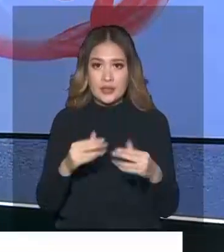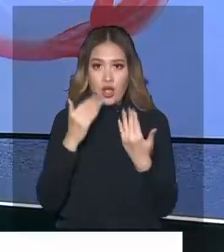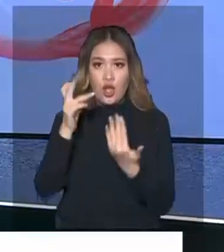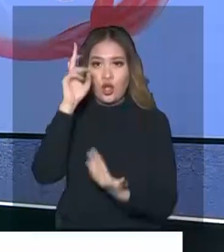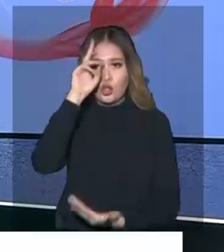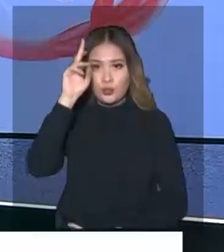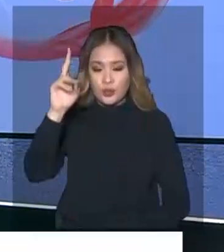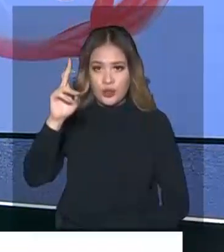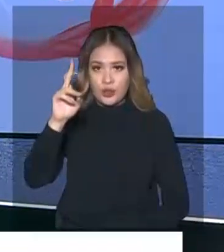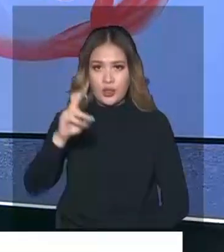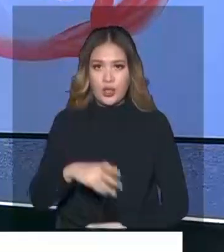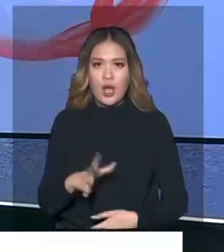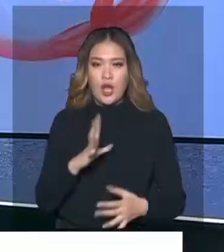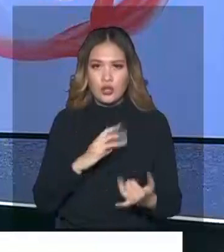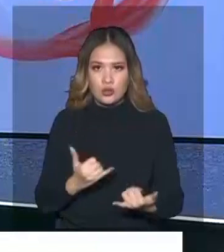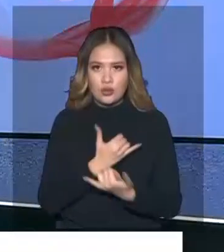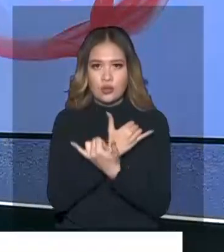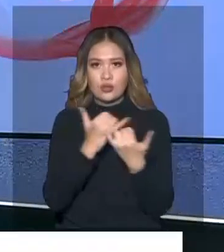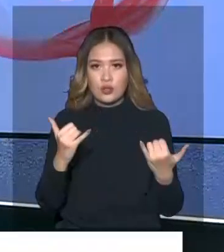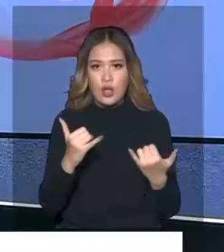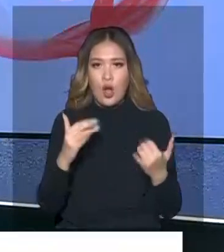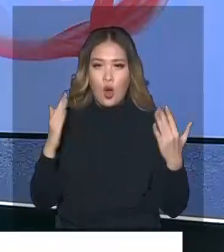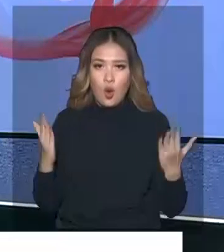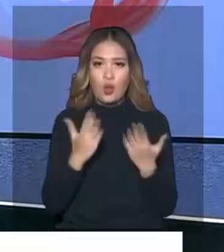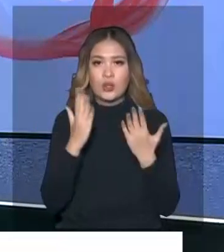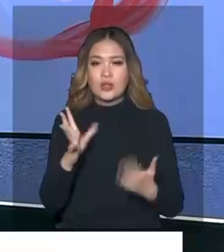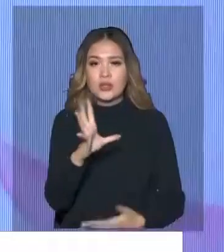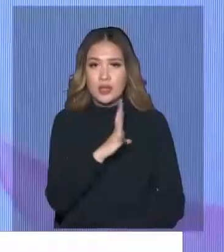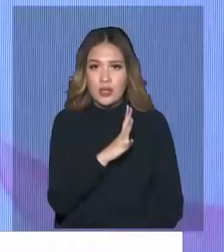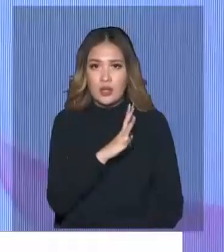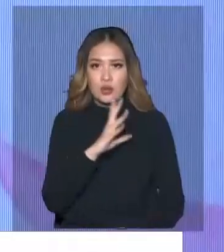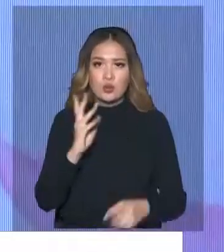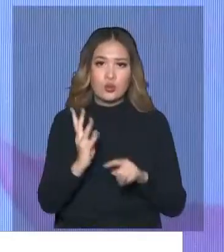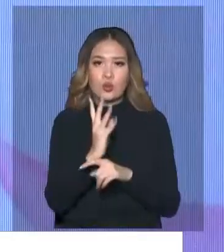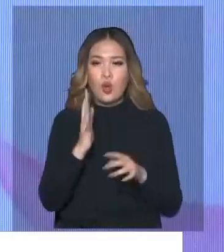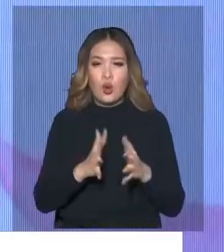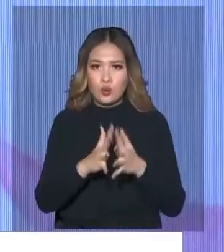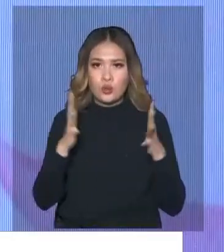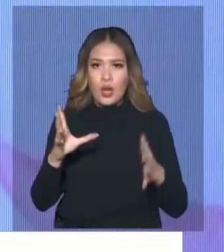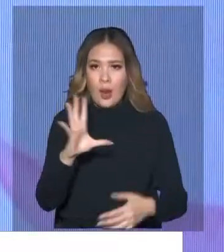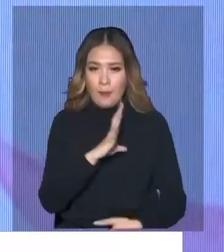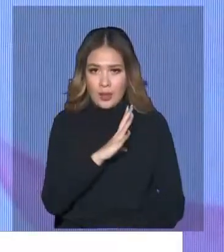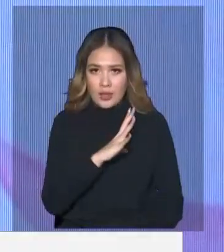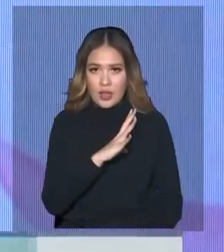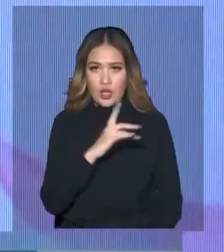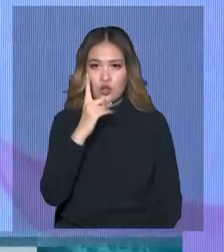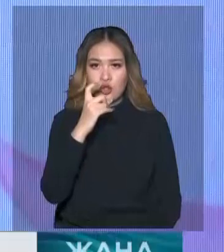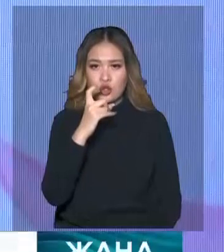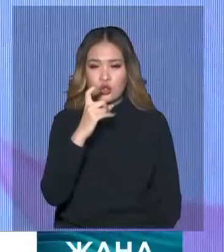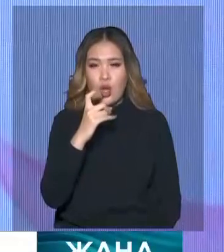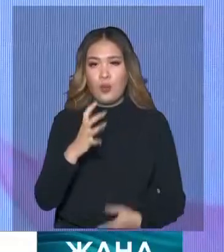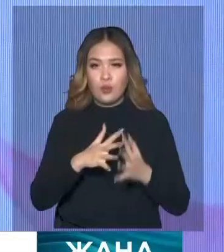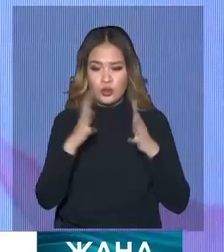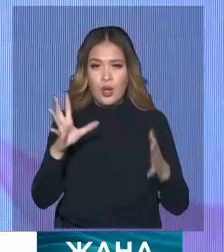үкіметке ұсыныс жасап, үкімет бізді қолдап, осындай 24 МРП-ні 100 есеге